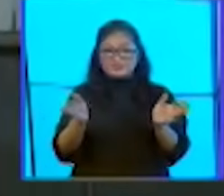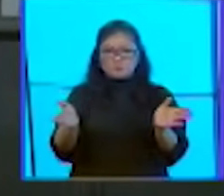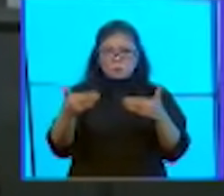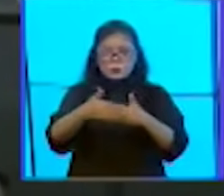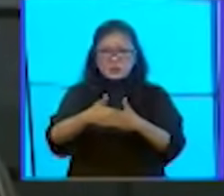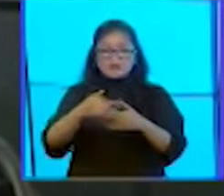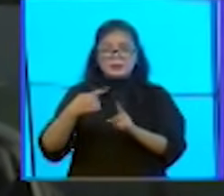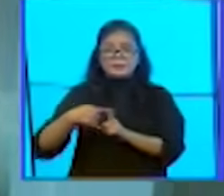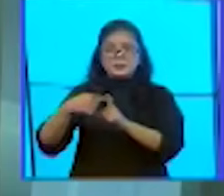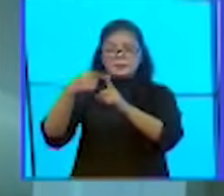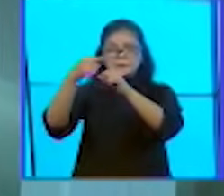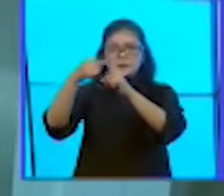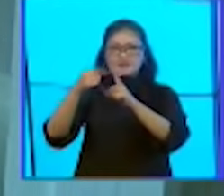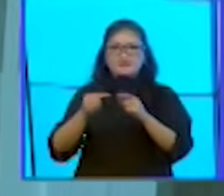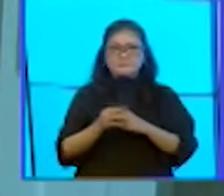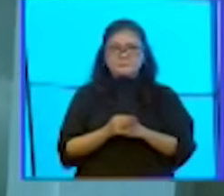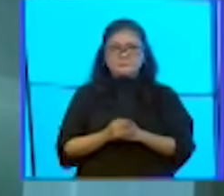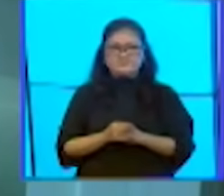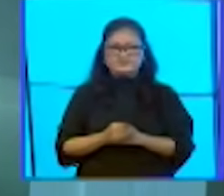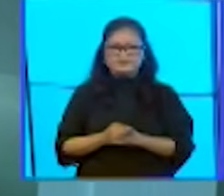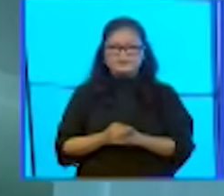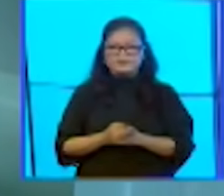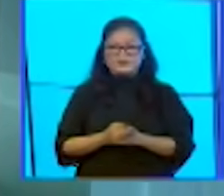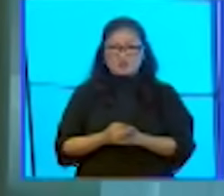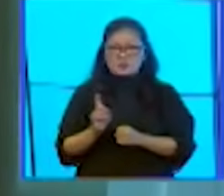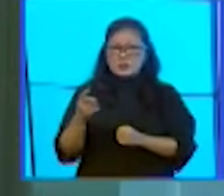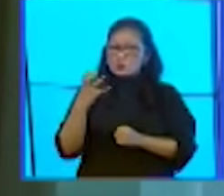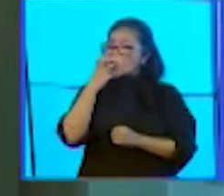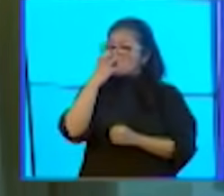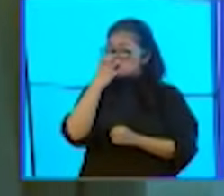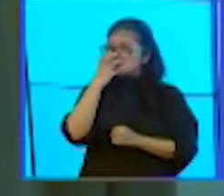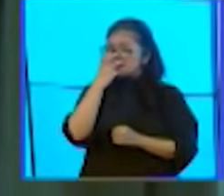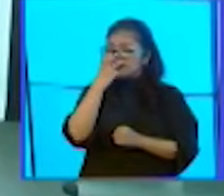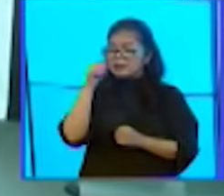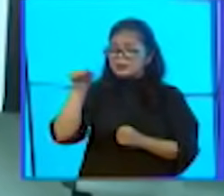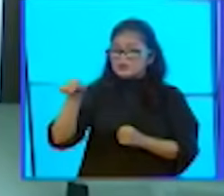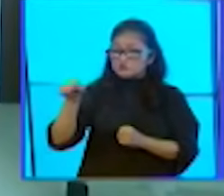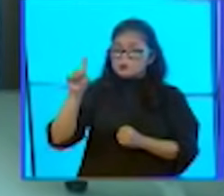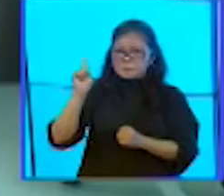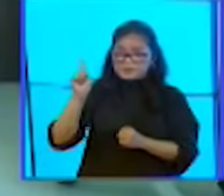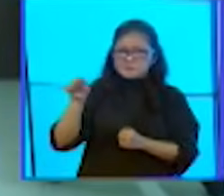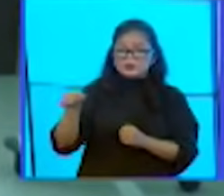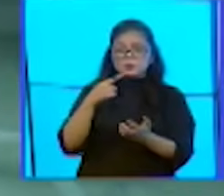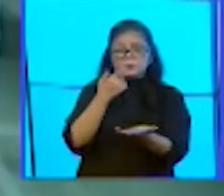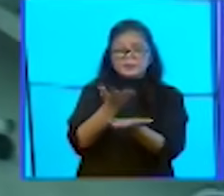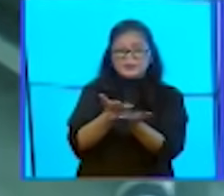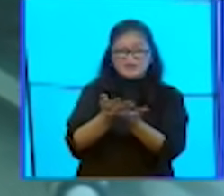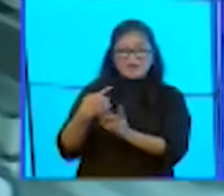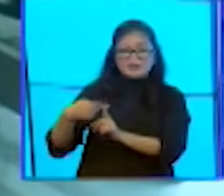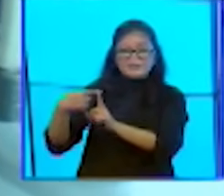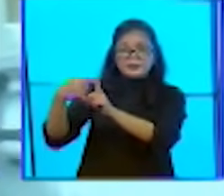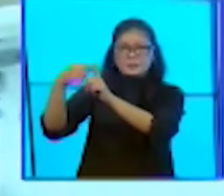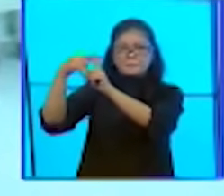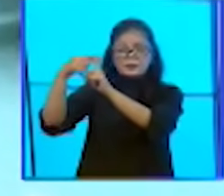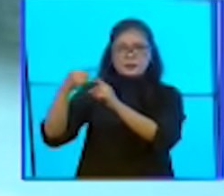pasien. Sementara untuk ketersediaan oksigen, pihak supplier telah mengingatkan bahwa permintaan oksigen terus meningkat.